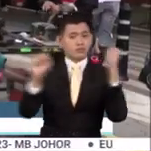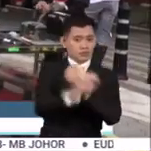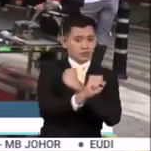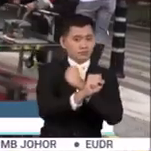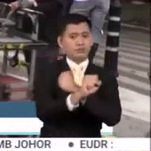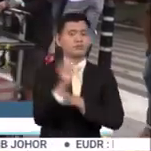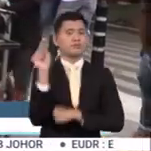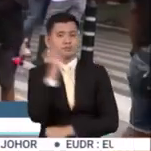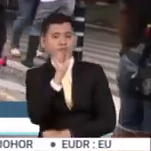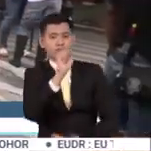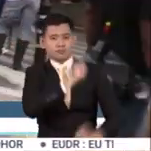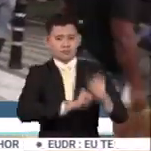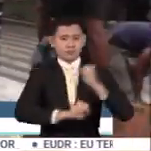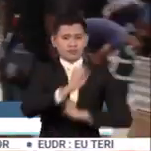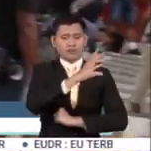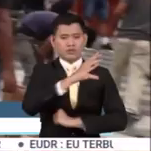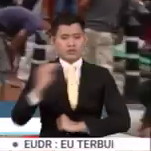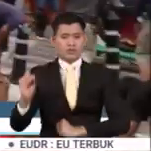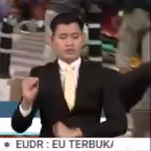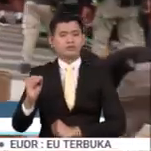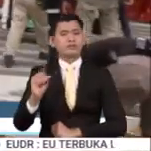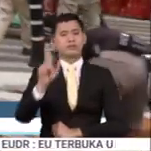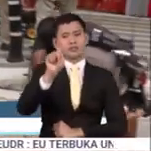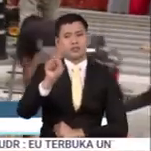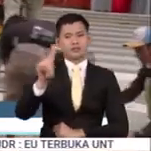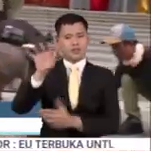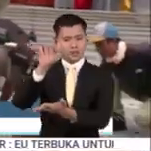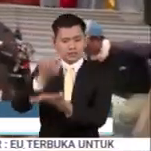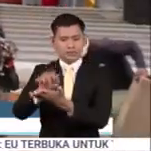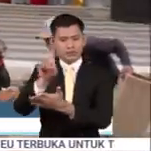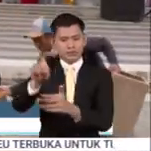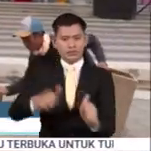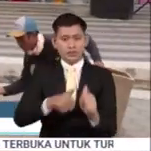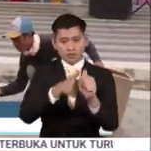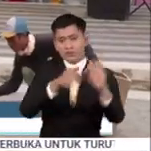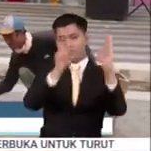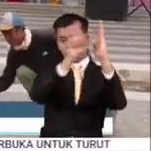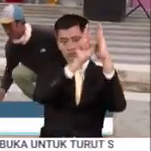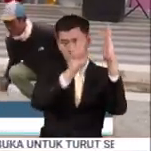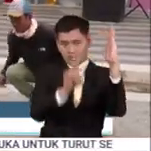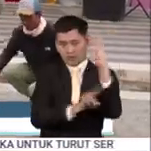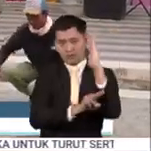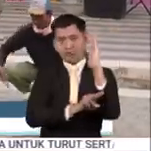itu sepatutnya mematuhi undang-undang di bawah Akta SKMM.